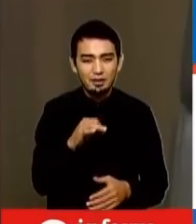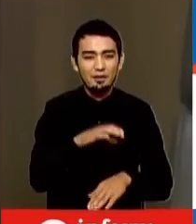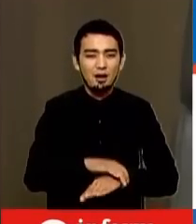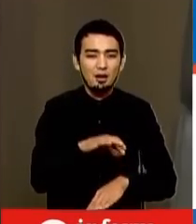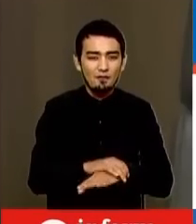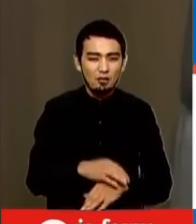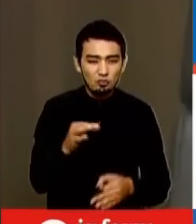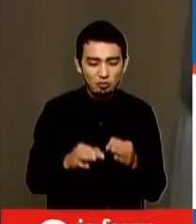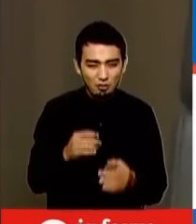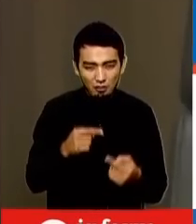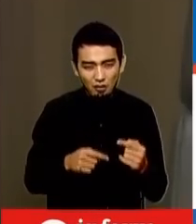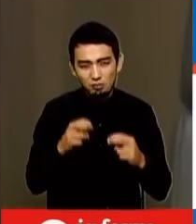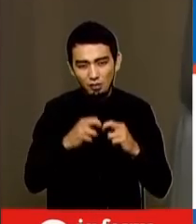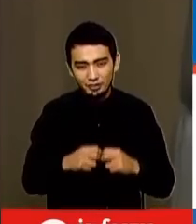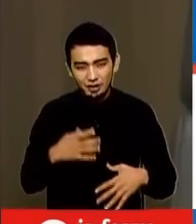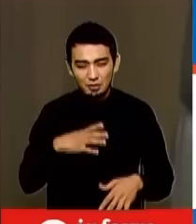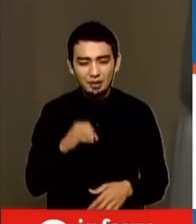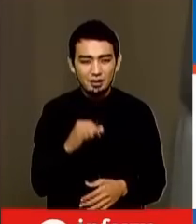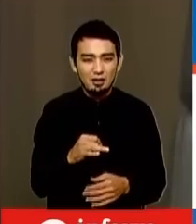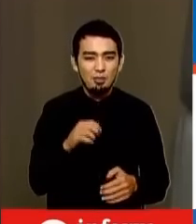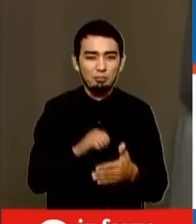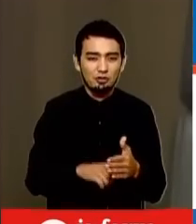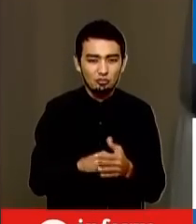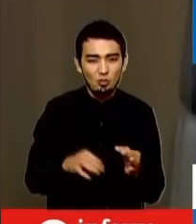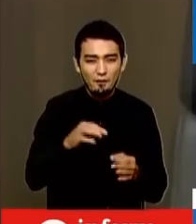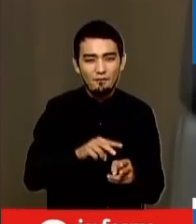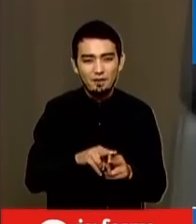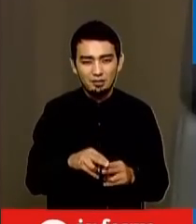доказательства, собранные по данному делу, а также размер причиненного вреда.